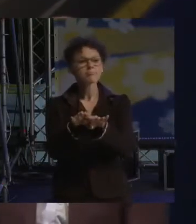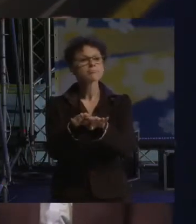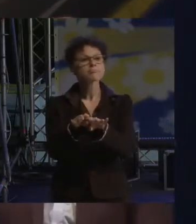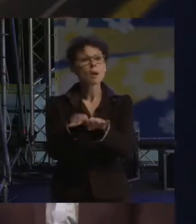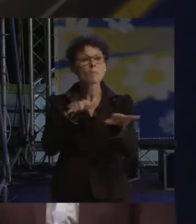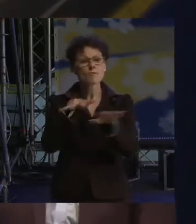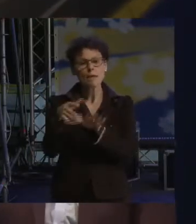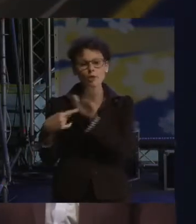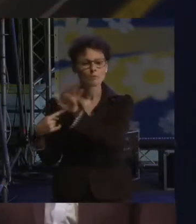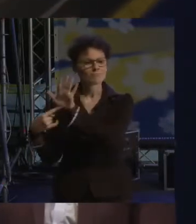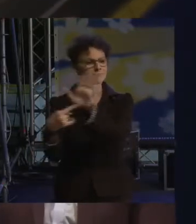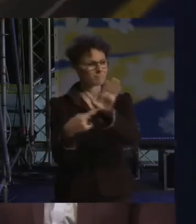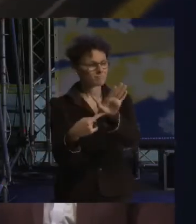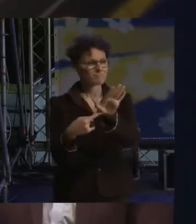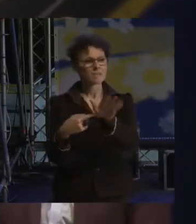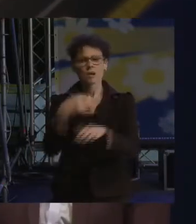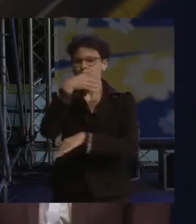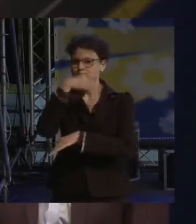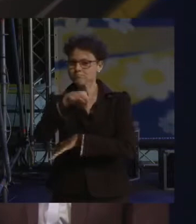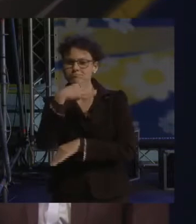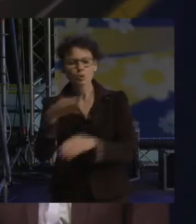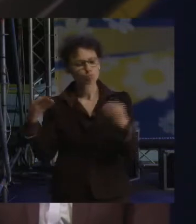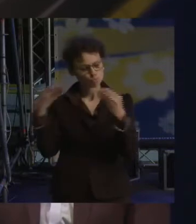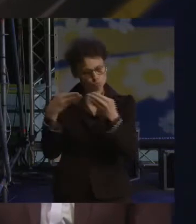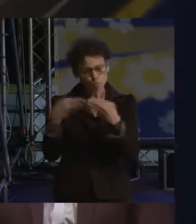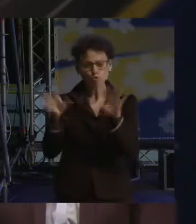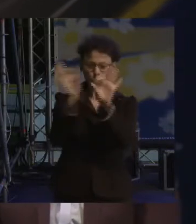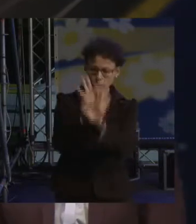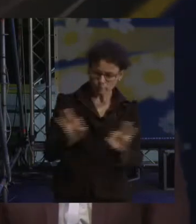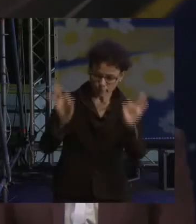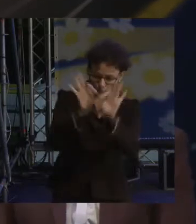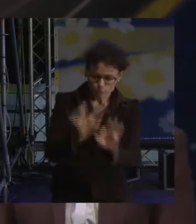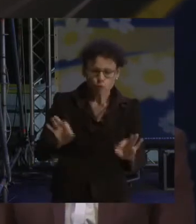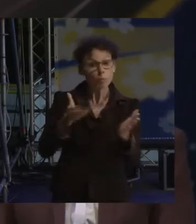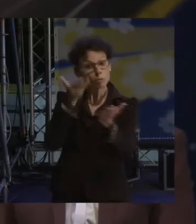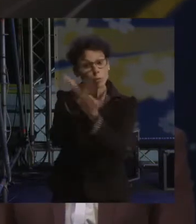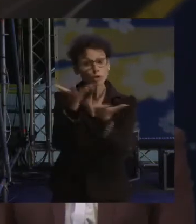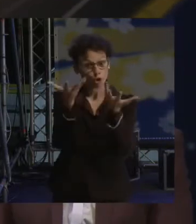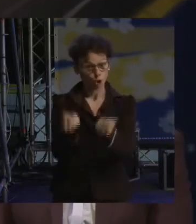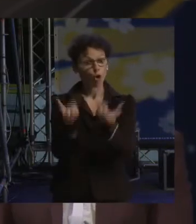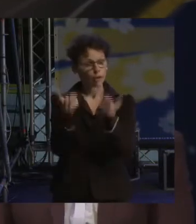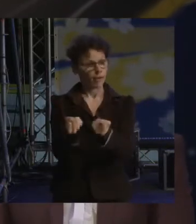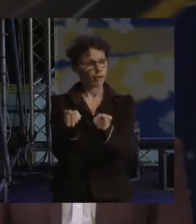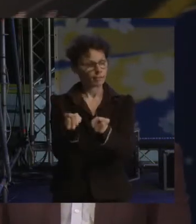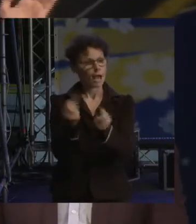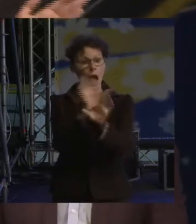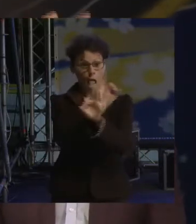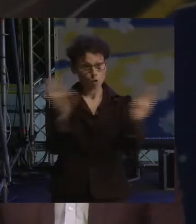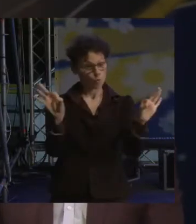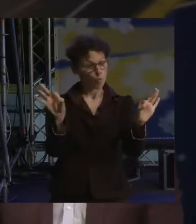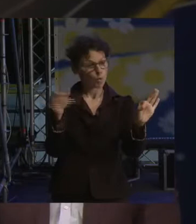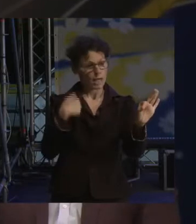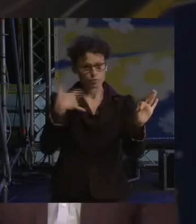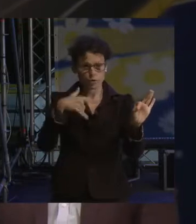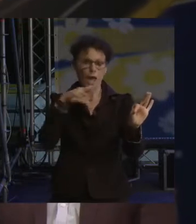competenza con lo studio con la preparazione con delle proposte concrete e alcune di queste ve le ho annunciate